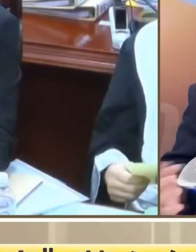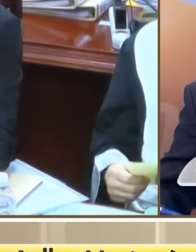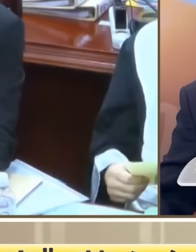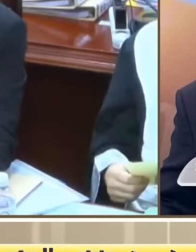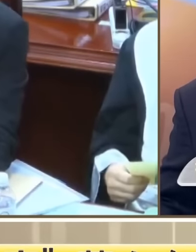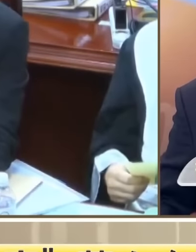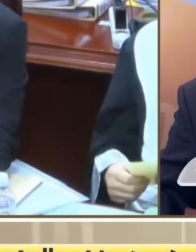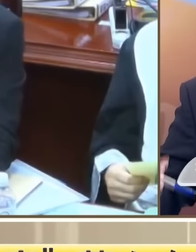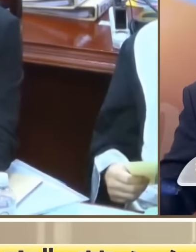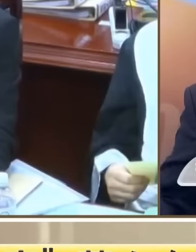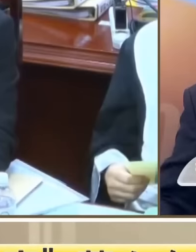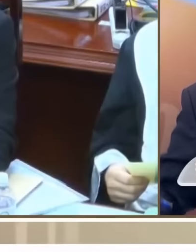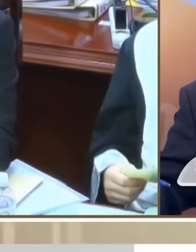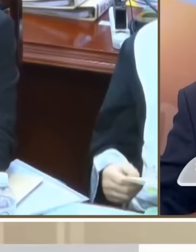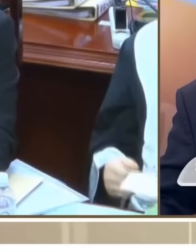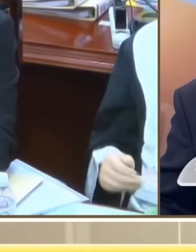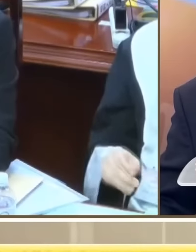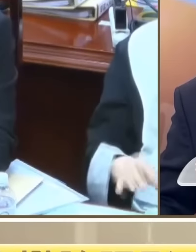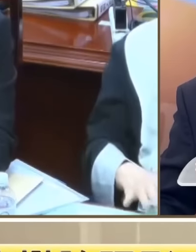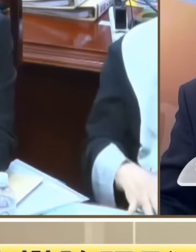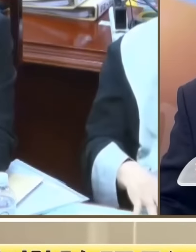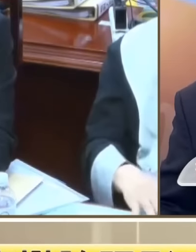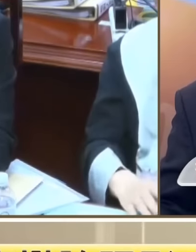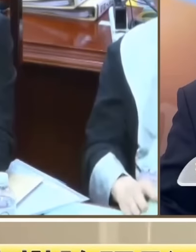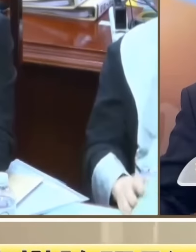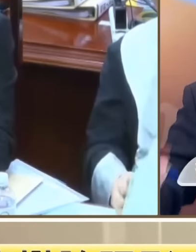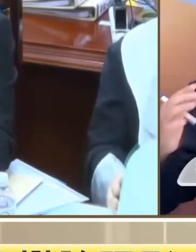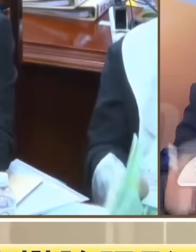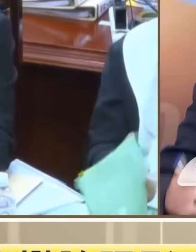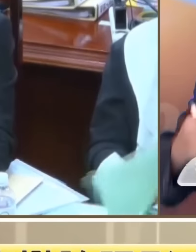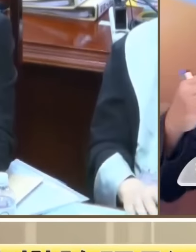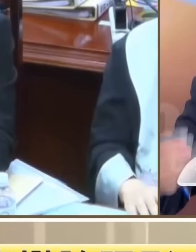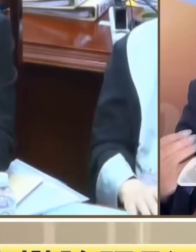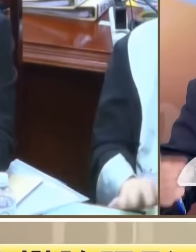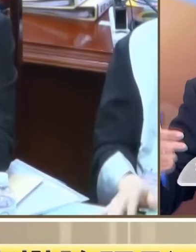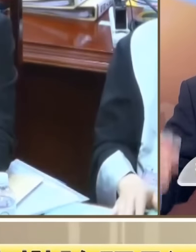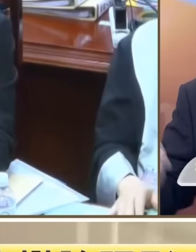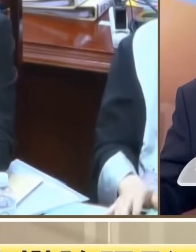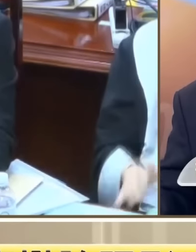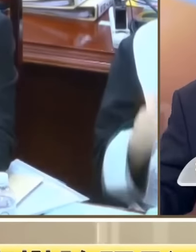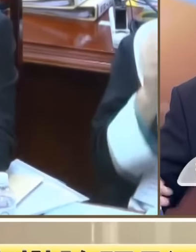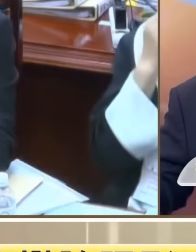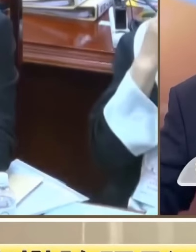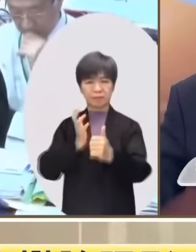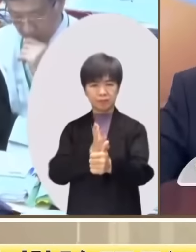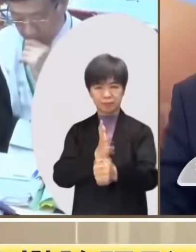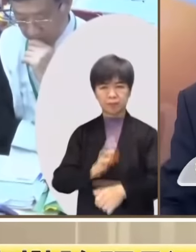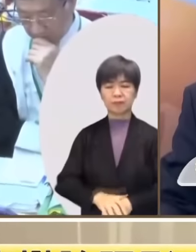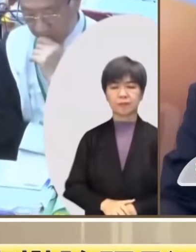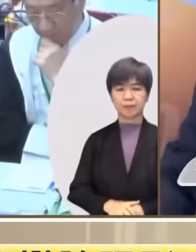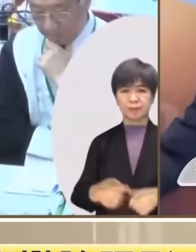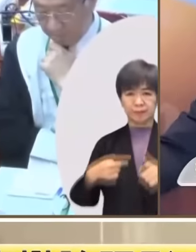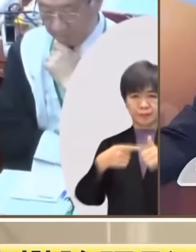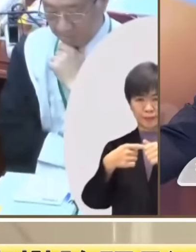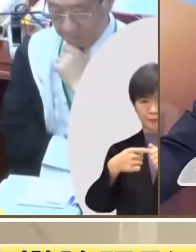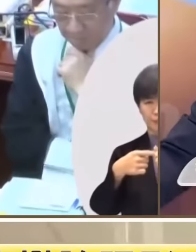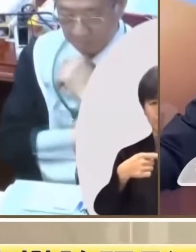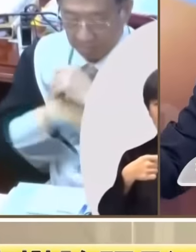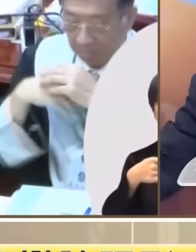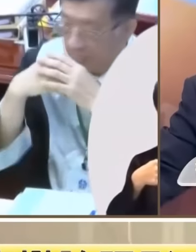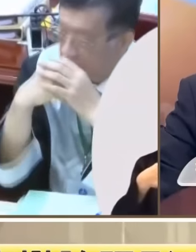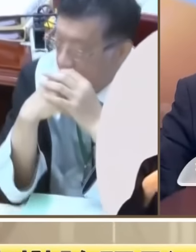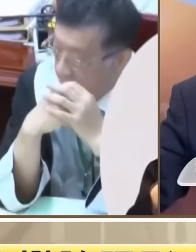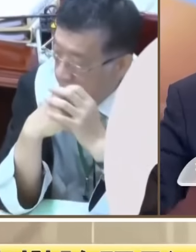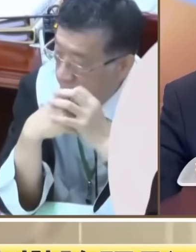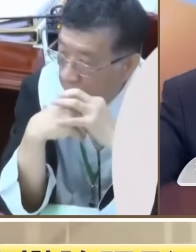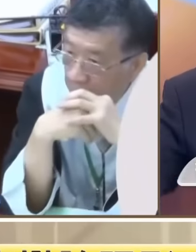知道我这边扩权到全世界觉得你很有问题，连 AIT 的两个处长都发声明，前处长发声明说，哎，你这个颠覆法治，正常